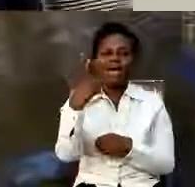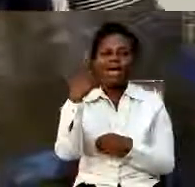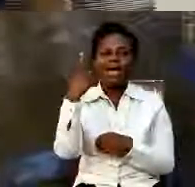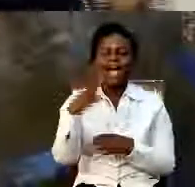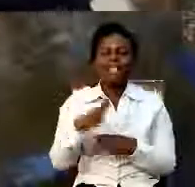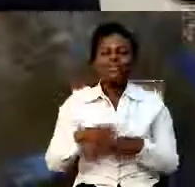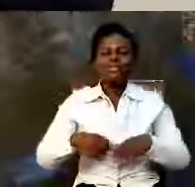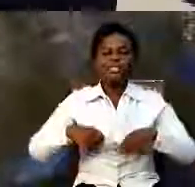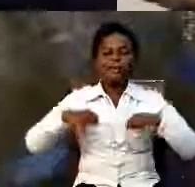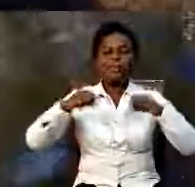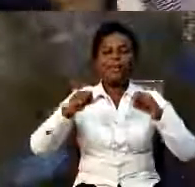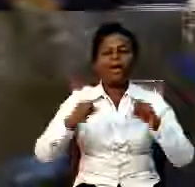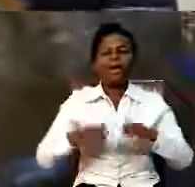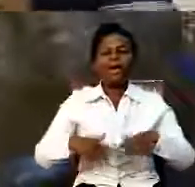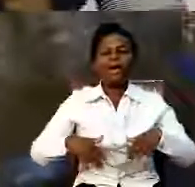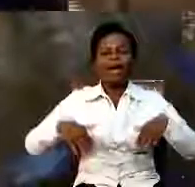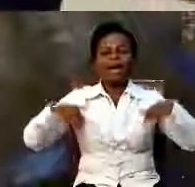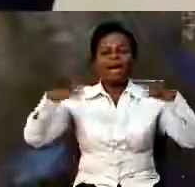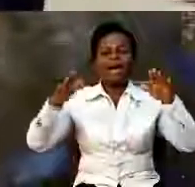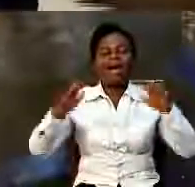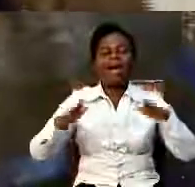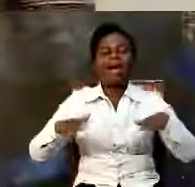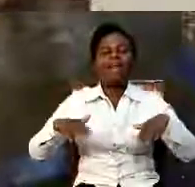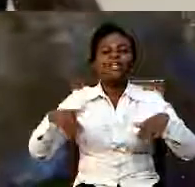siku moja